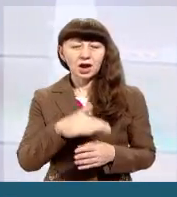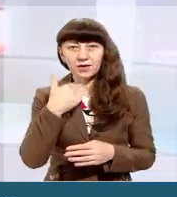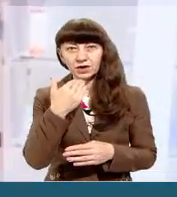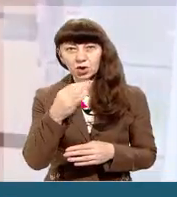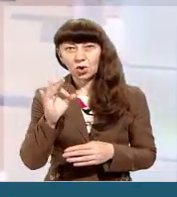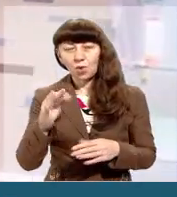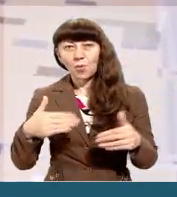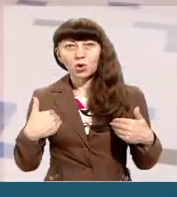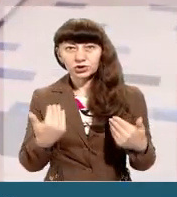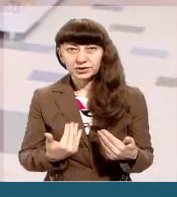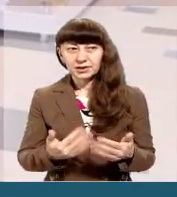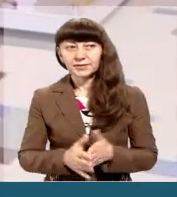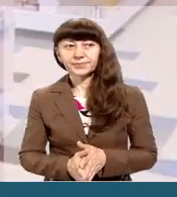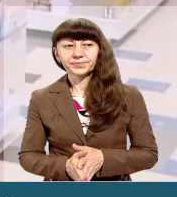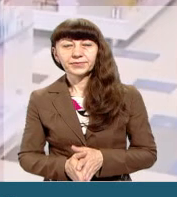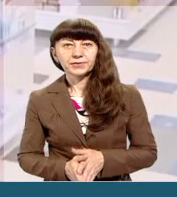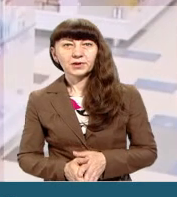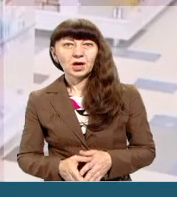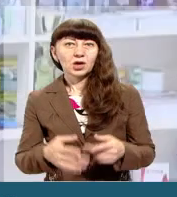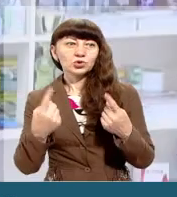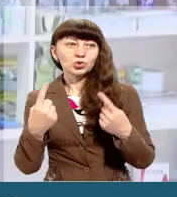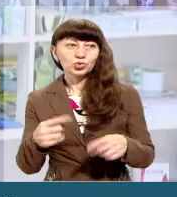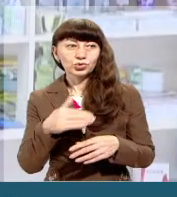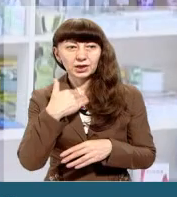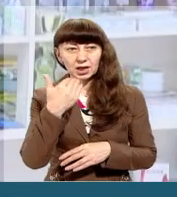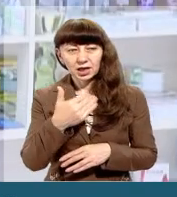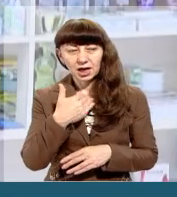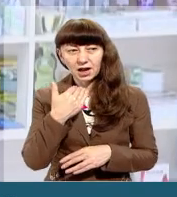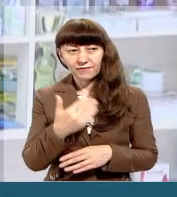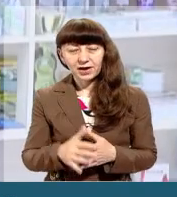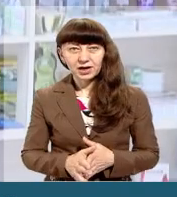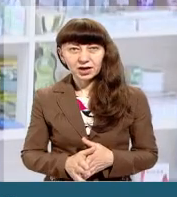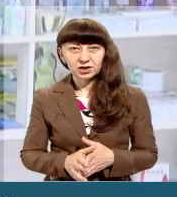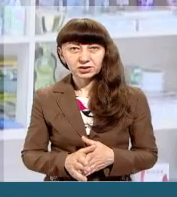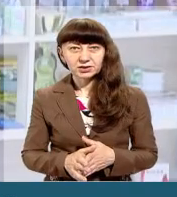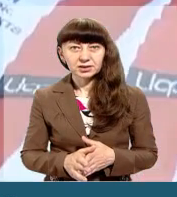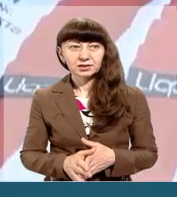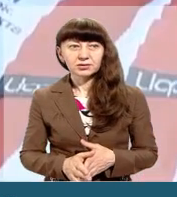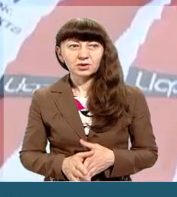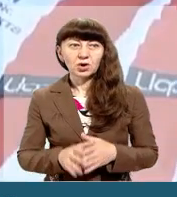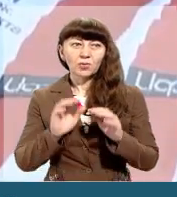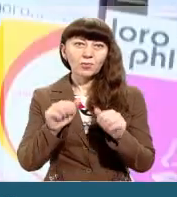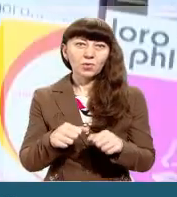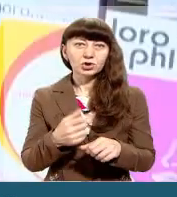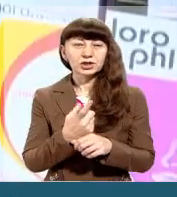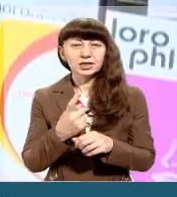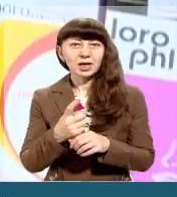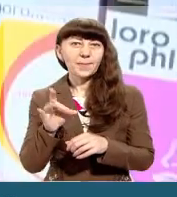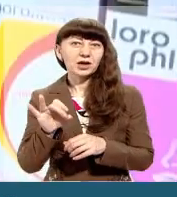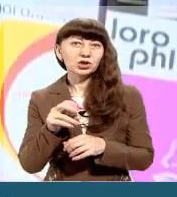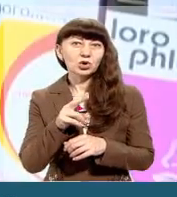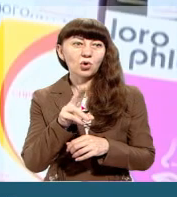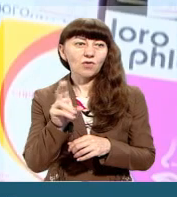о пользе новшества, аргументируя будущим отсутствием контрафакта на рынке, другие задаются вопросом, может ли обязательная